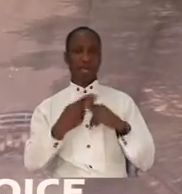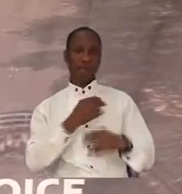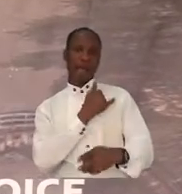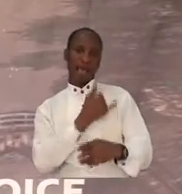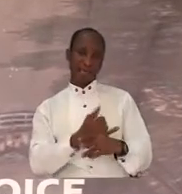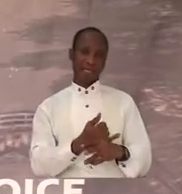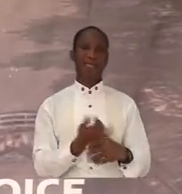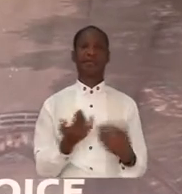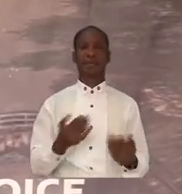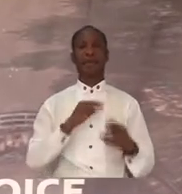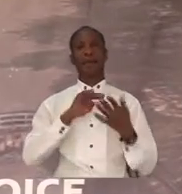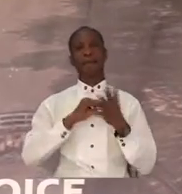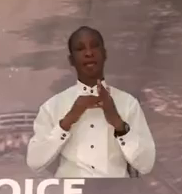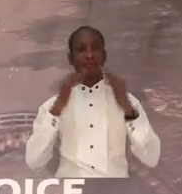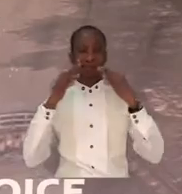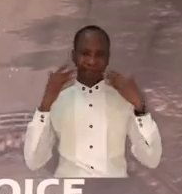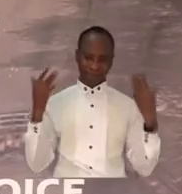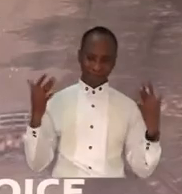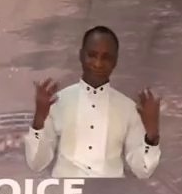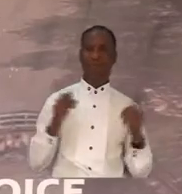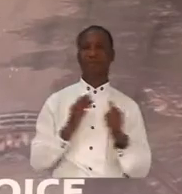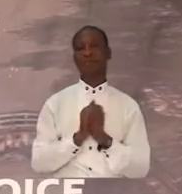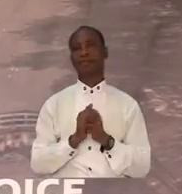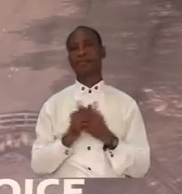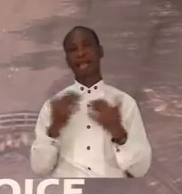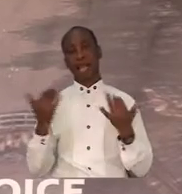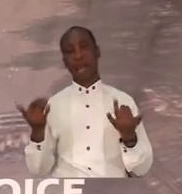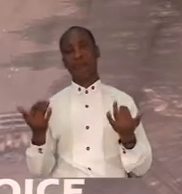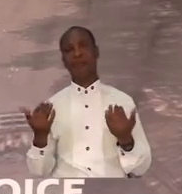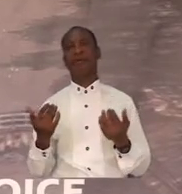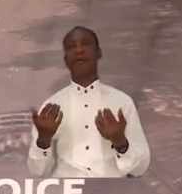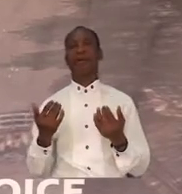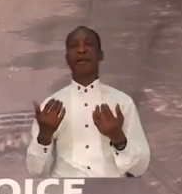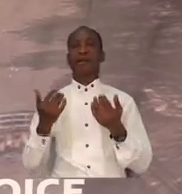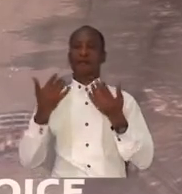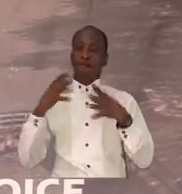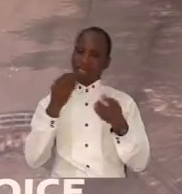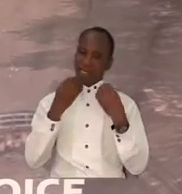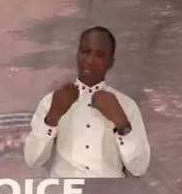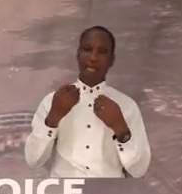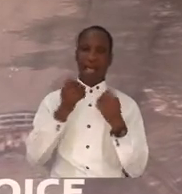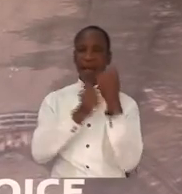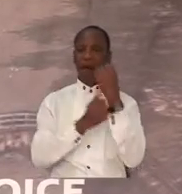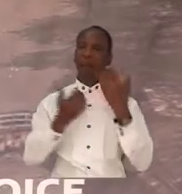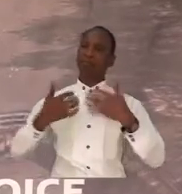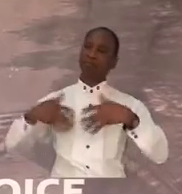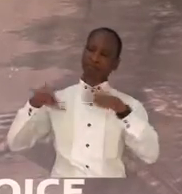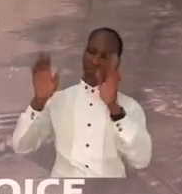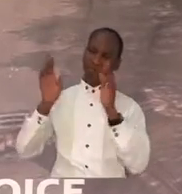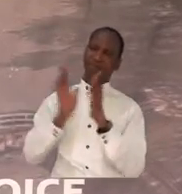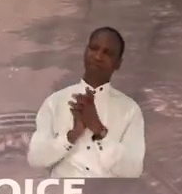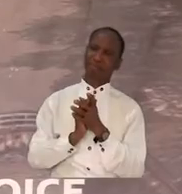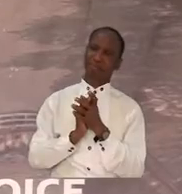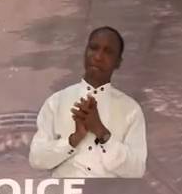serie. Ni na akro no ba echi no afa o gya won kwan na o mu ko no ena